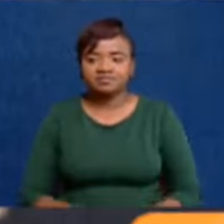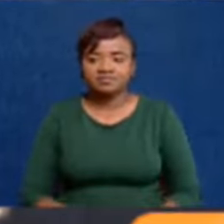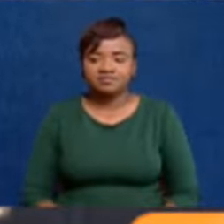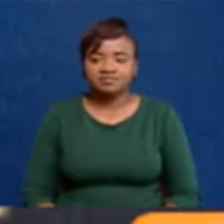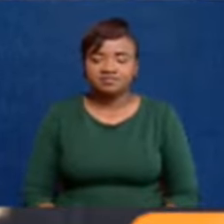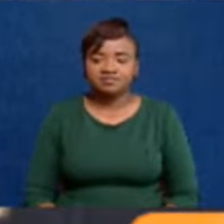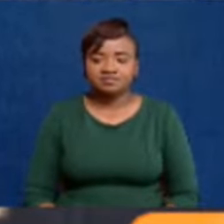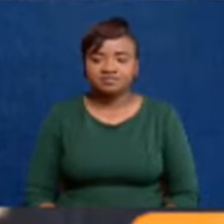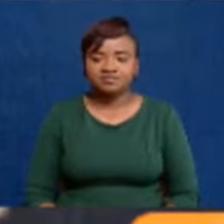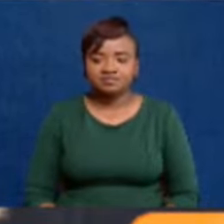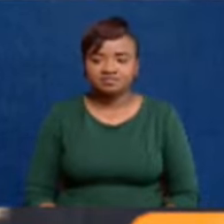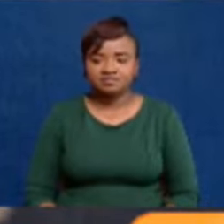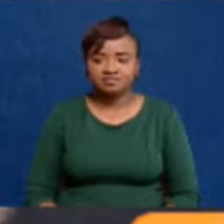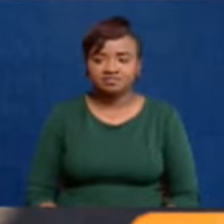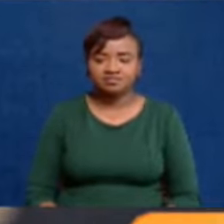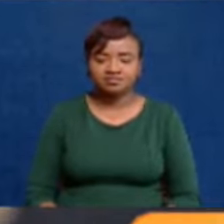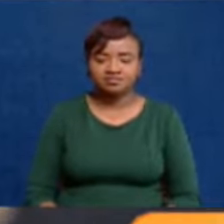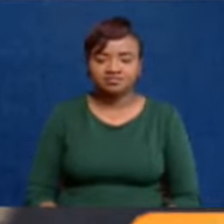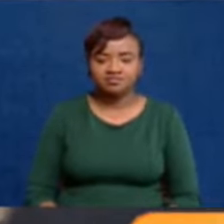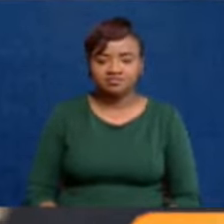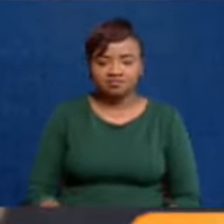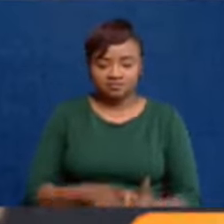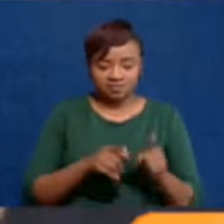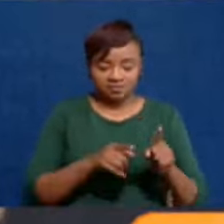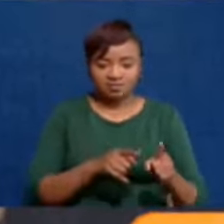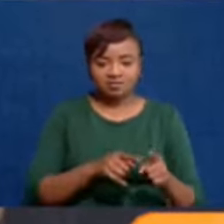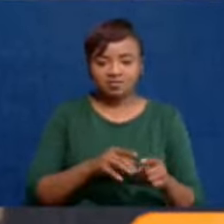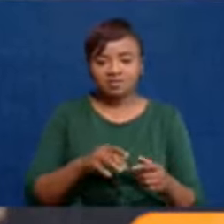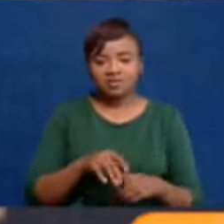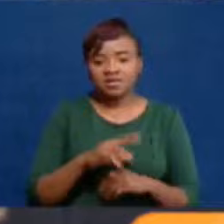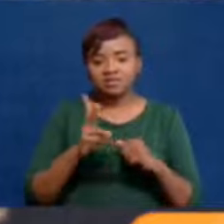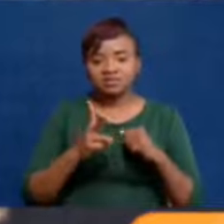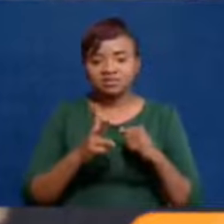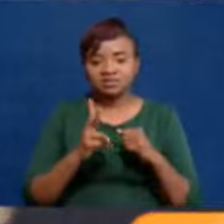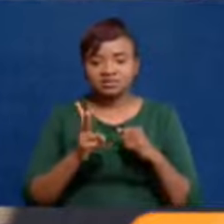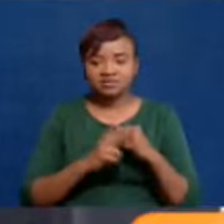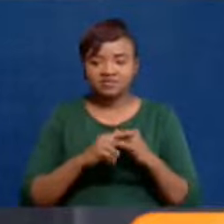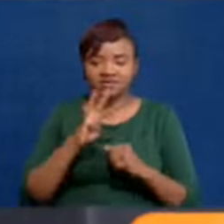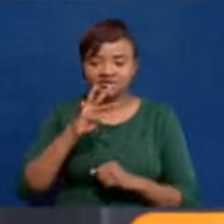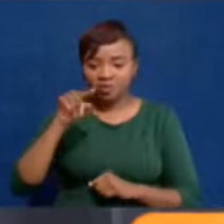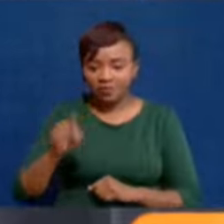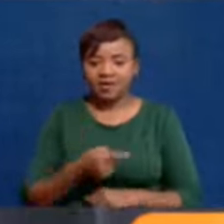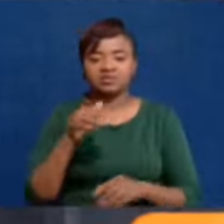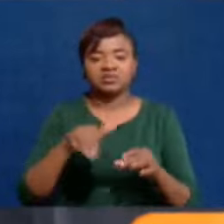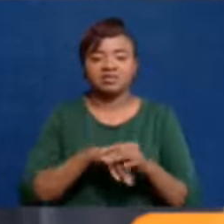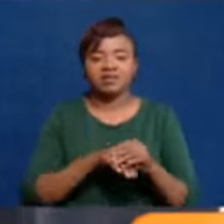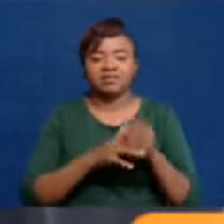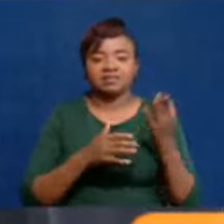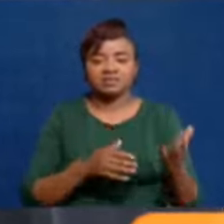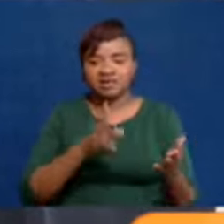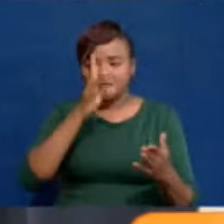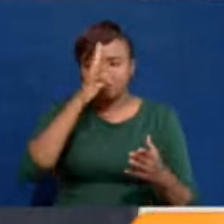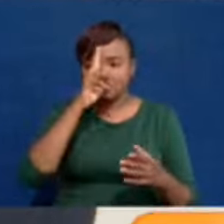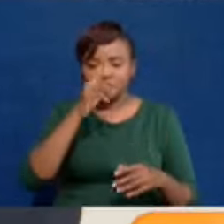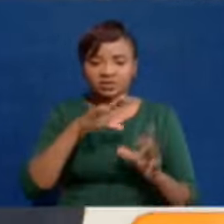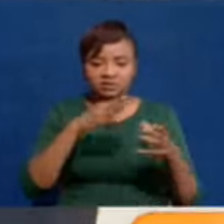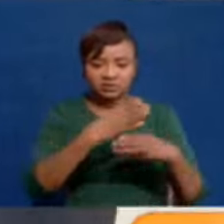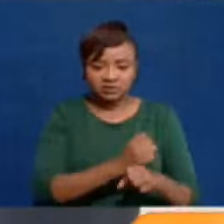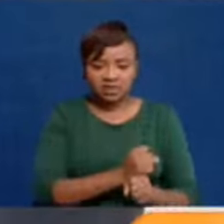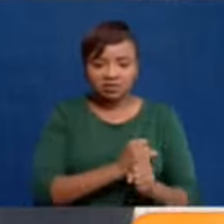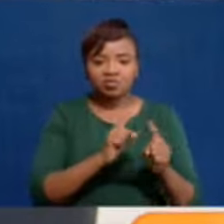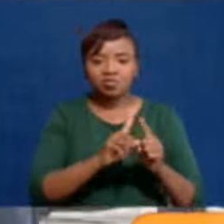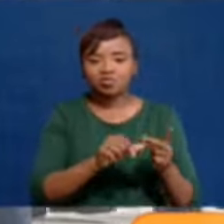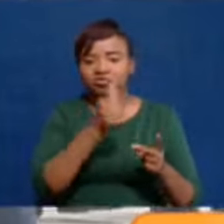Cha polisi kina maafisa wa polisi 1074 ambao ni wanachama wake. Na pia kuna wanachama wengine ambao